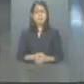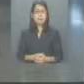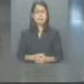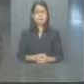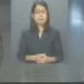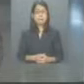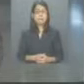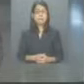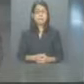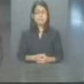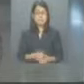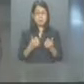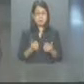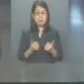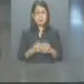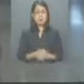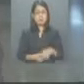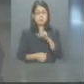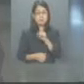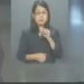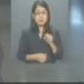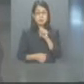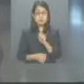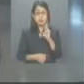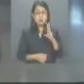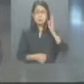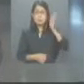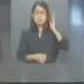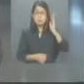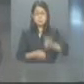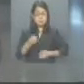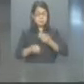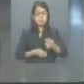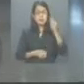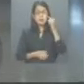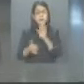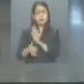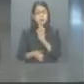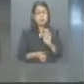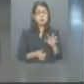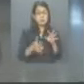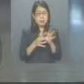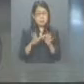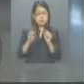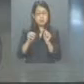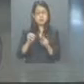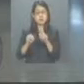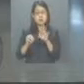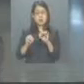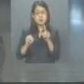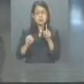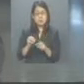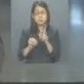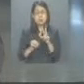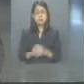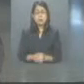และในขณะนี้นะครับสมาชิกรัฐสภายังคงอภิปรายแสดงความคิดเห็นในมาตรา 291/2 ว่าด้วยเรื่องที่ม